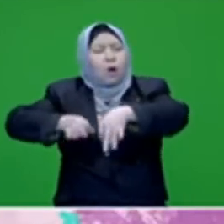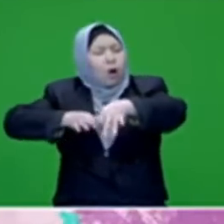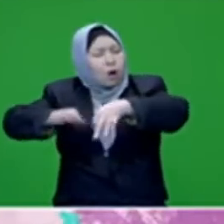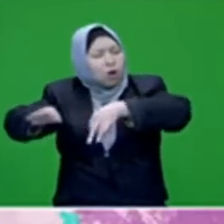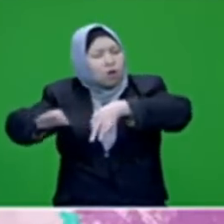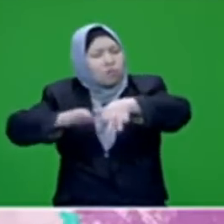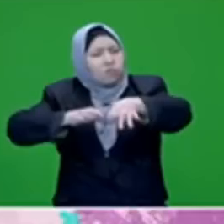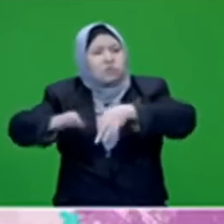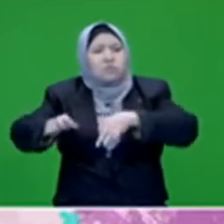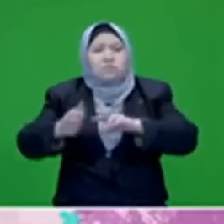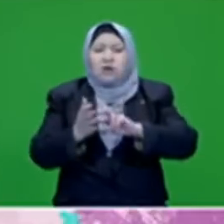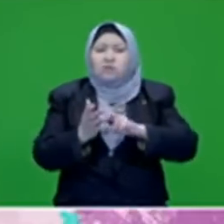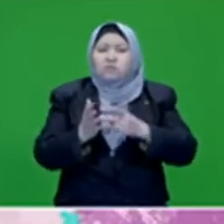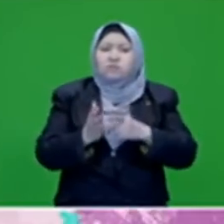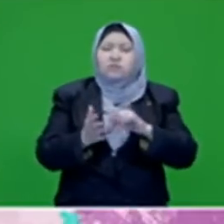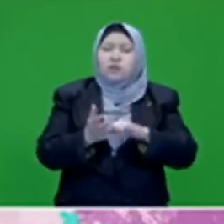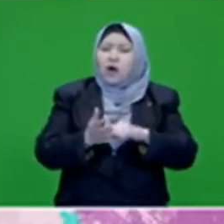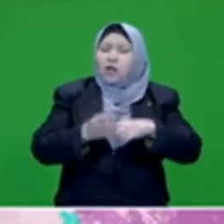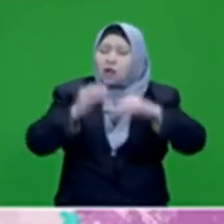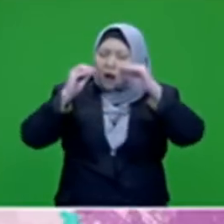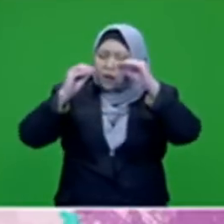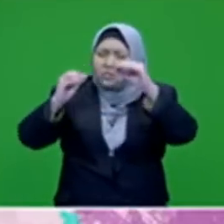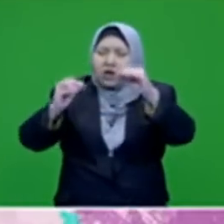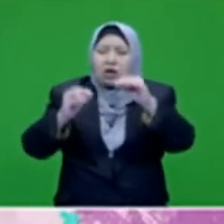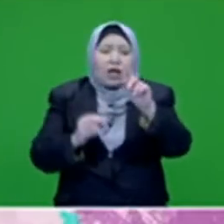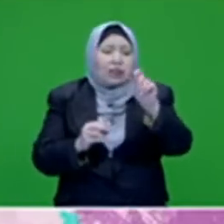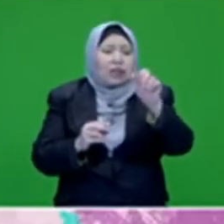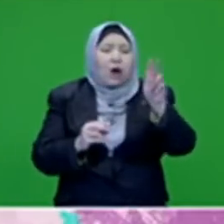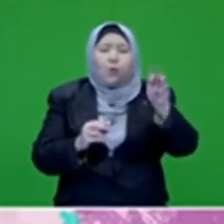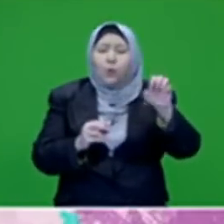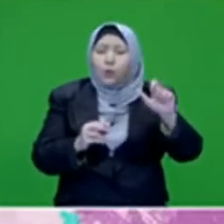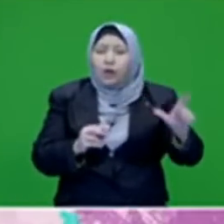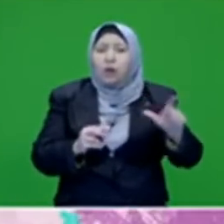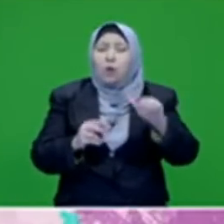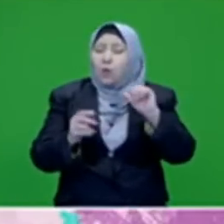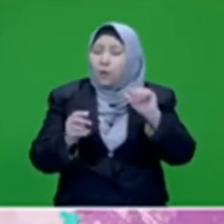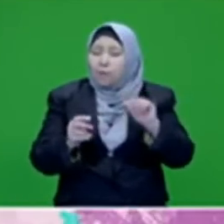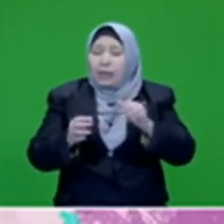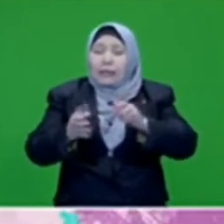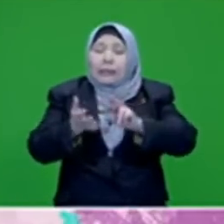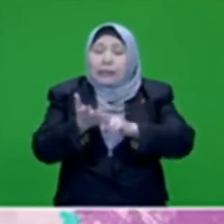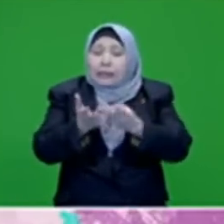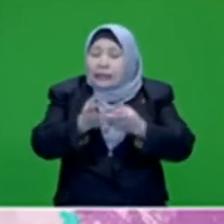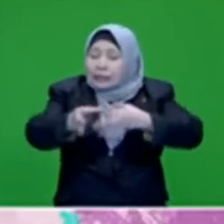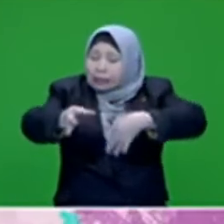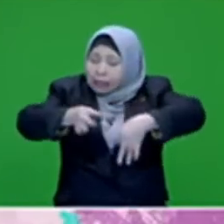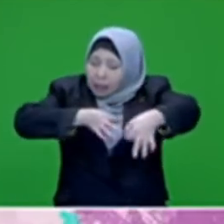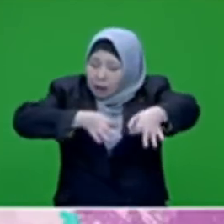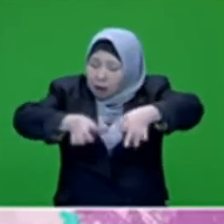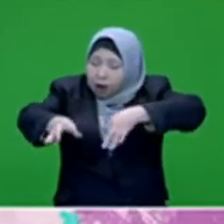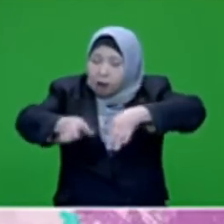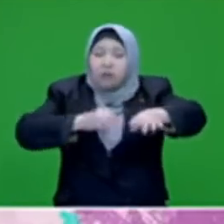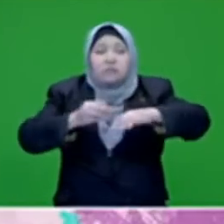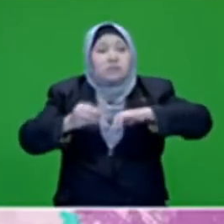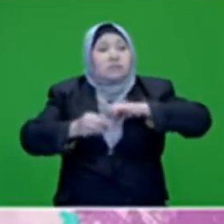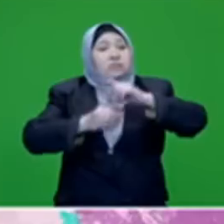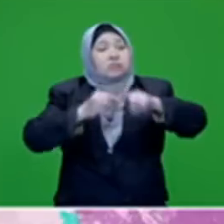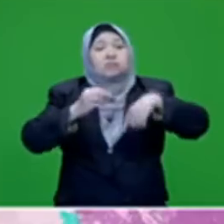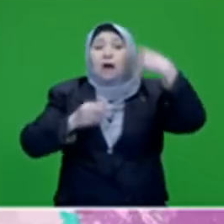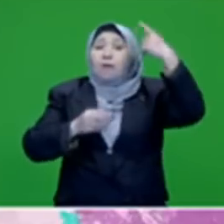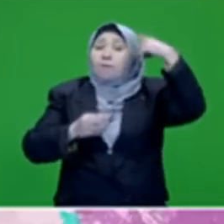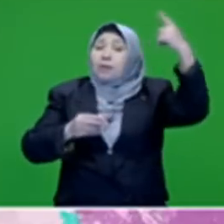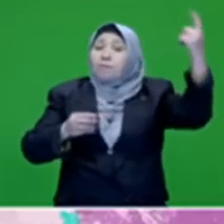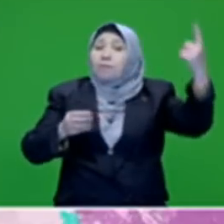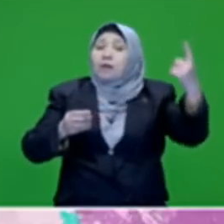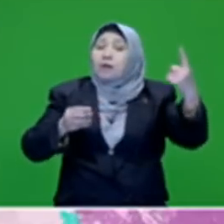Betul, maksudnya diajarkan takwilul ahadith boleh mentafsir, menjelaskan tentang mimpi,